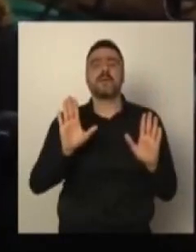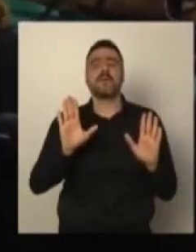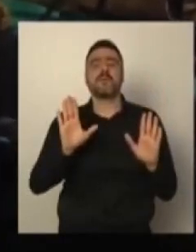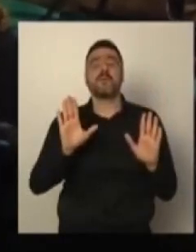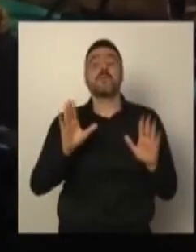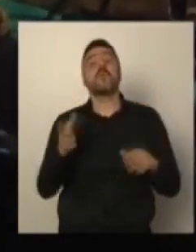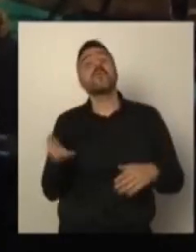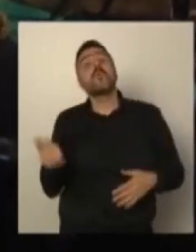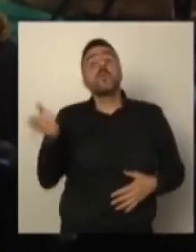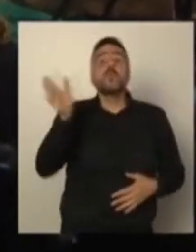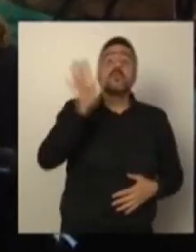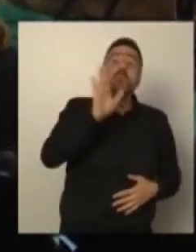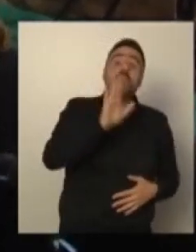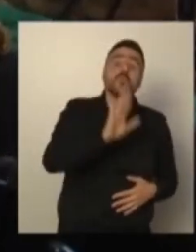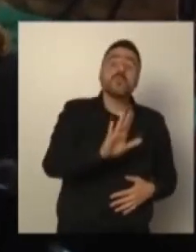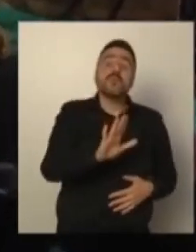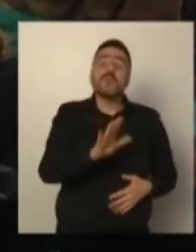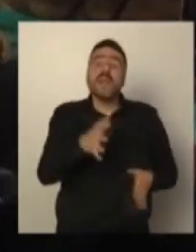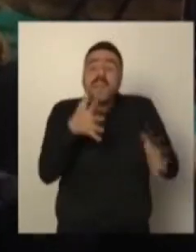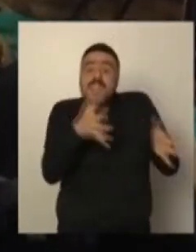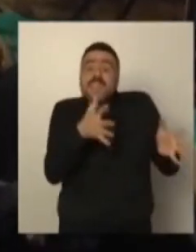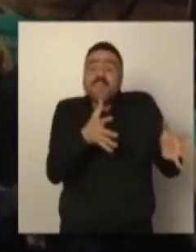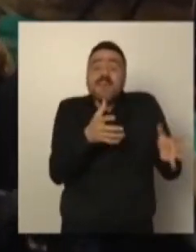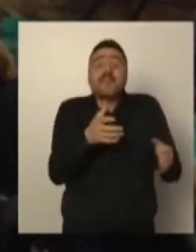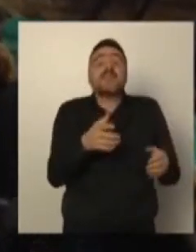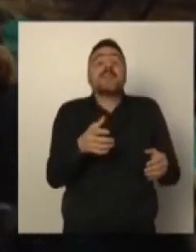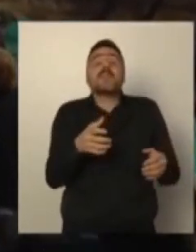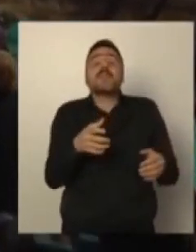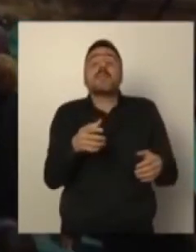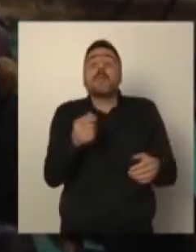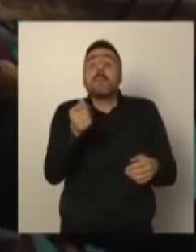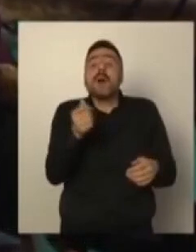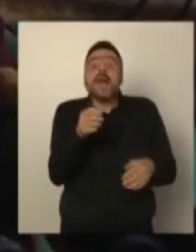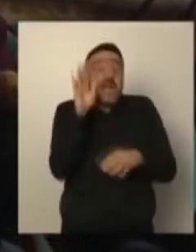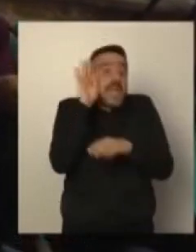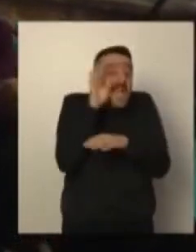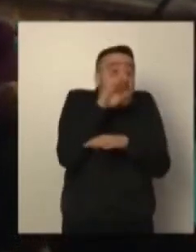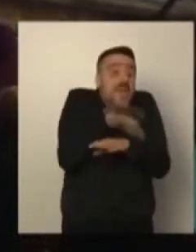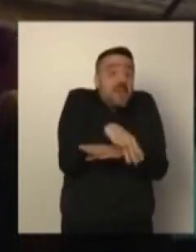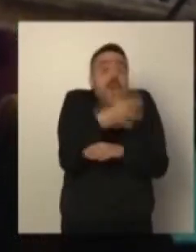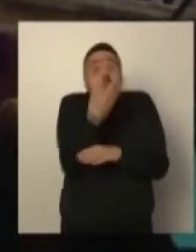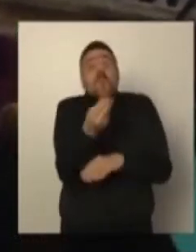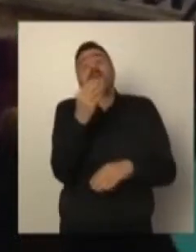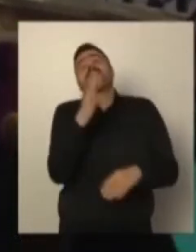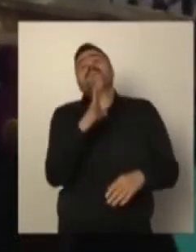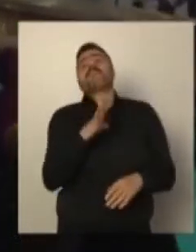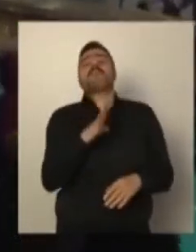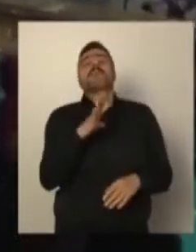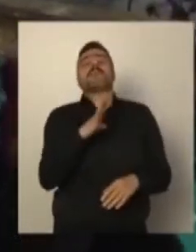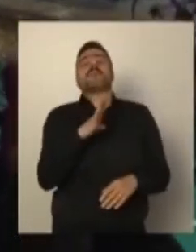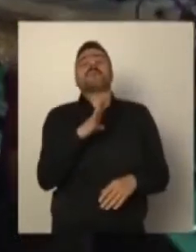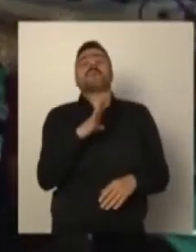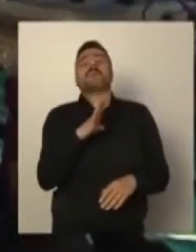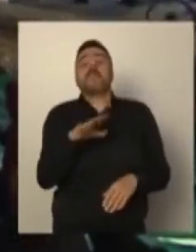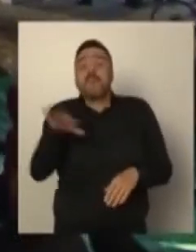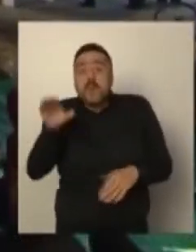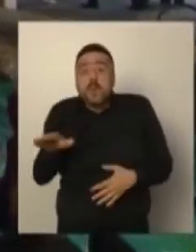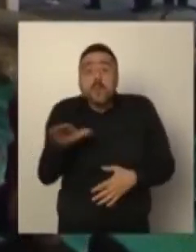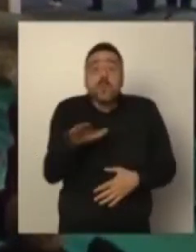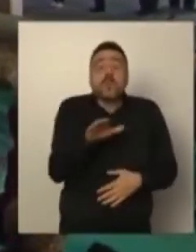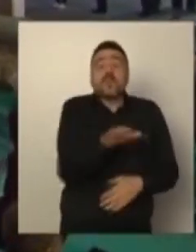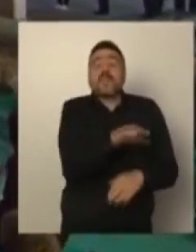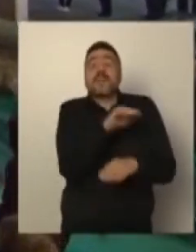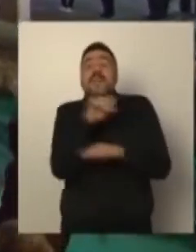kınanacak, kendi kendine hayıflanacak duruma düşersin buyuruyor. Bir diğer ilke, çocukların